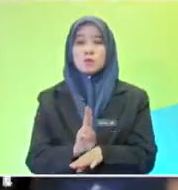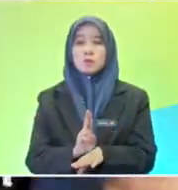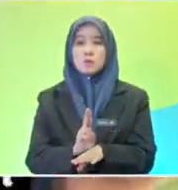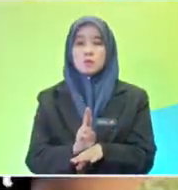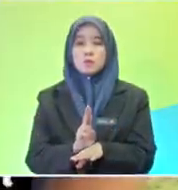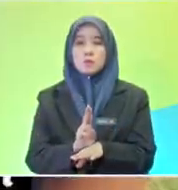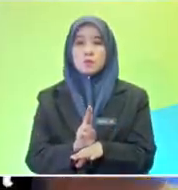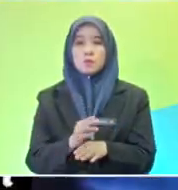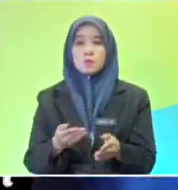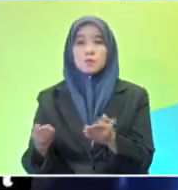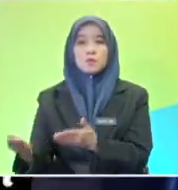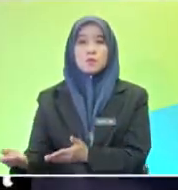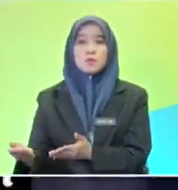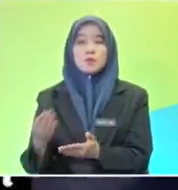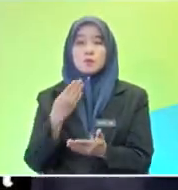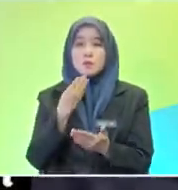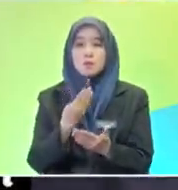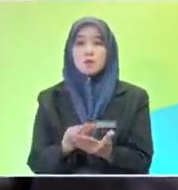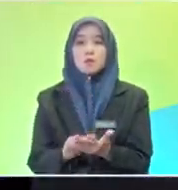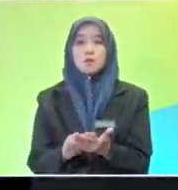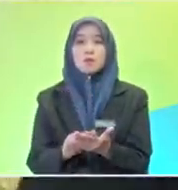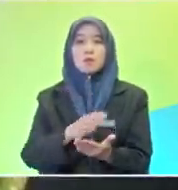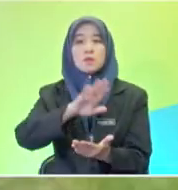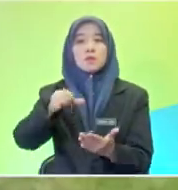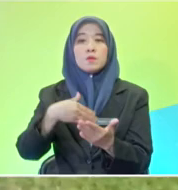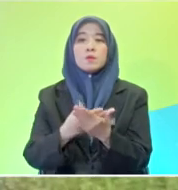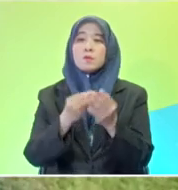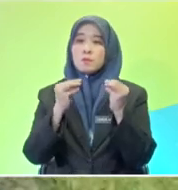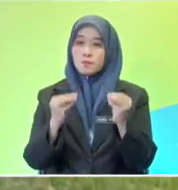memberi manfaat sekalian makhluk.